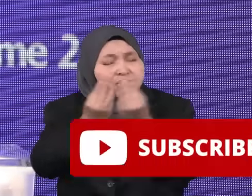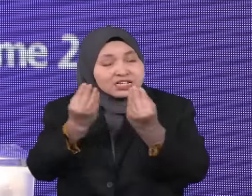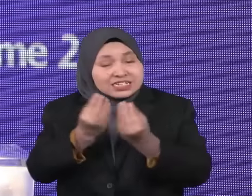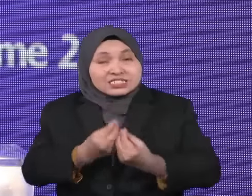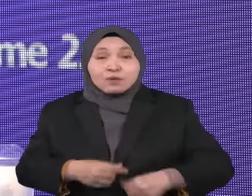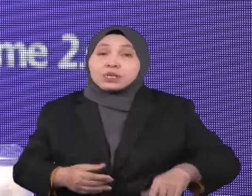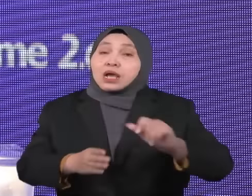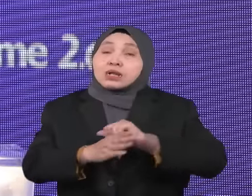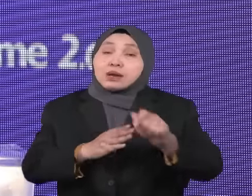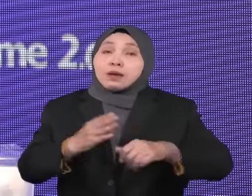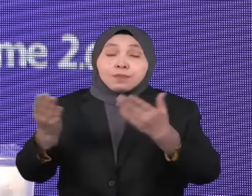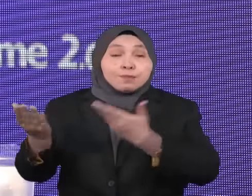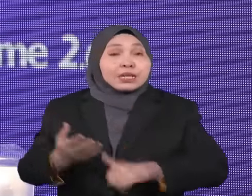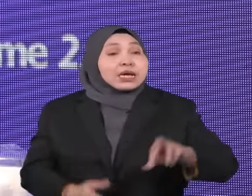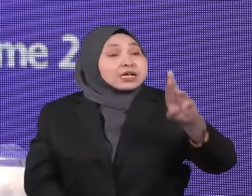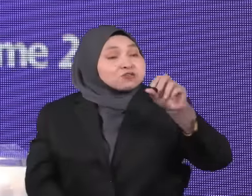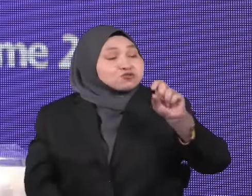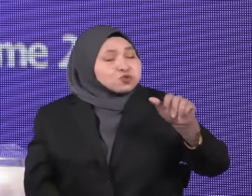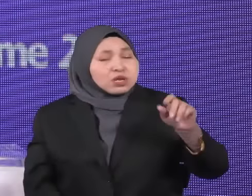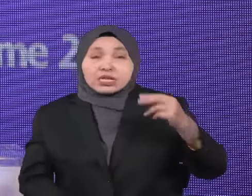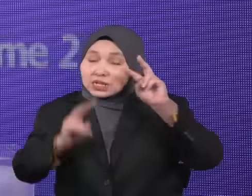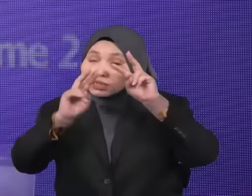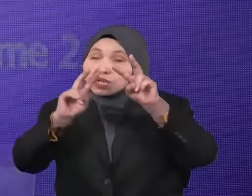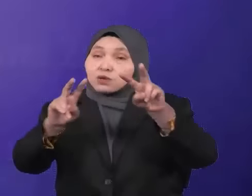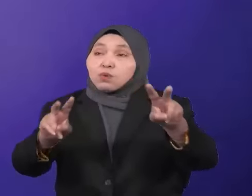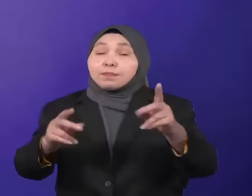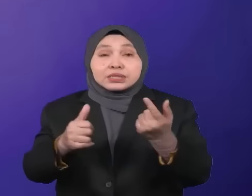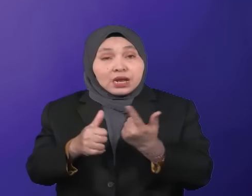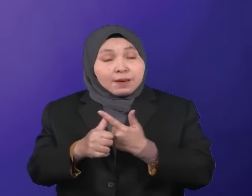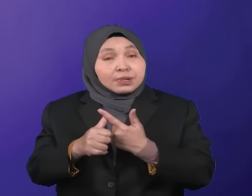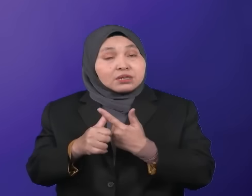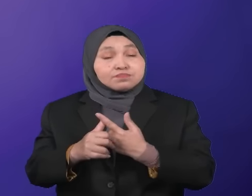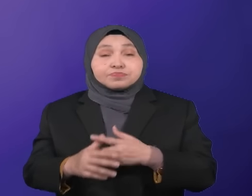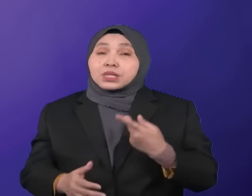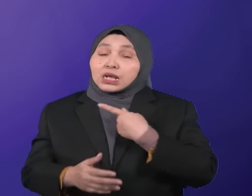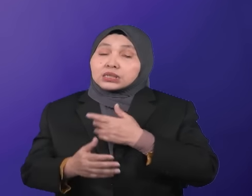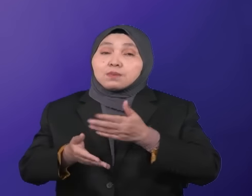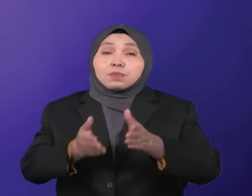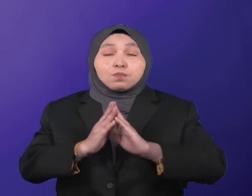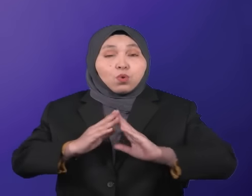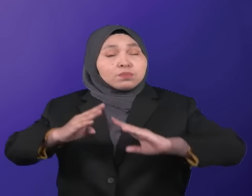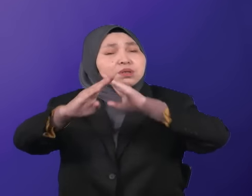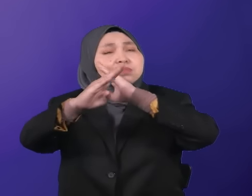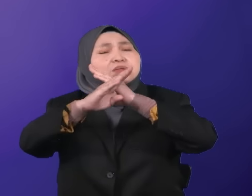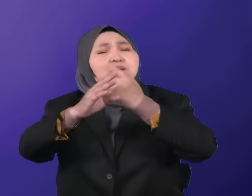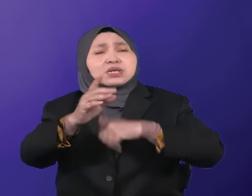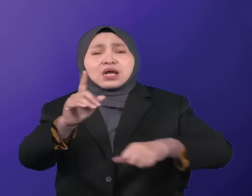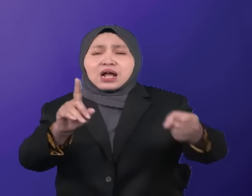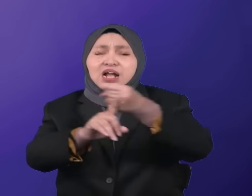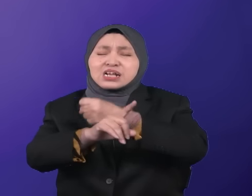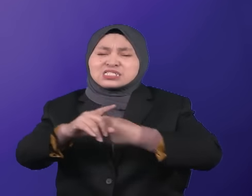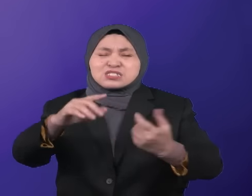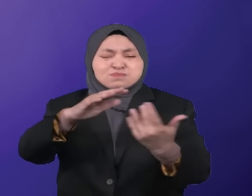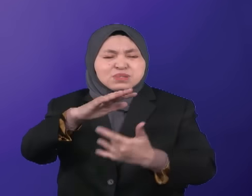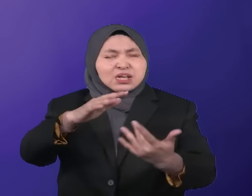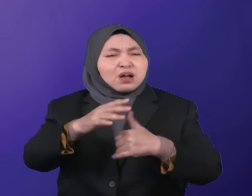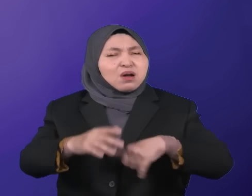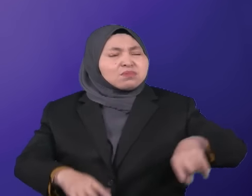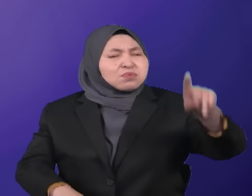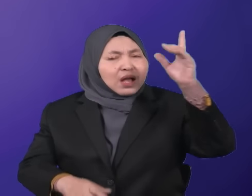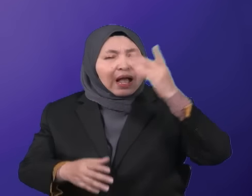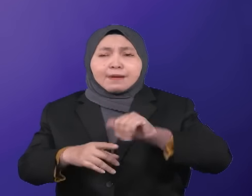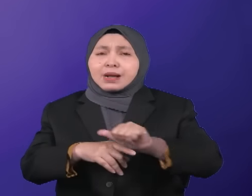nanti. Membawa pada resolusi kita pada hari ini, kita saksikan. Yang pertama ialah kita memohon perlindungan azab api neraka daripada Allah. Yang kedua,